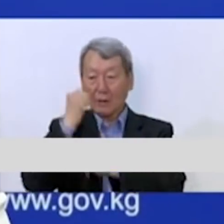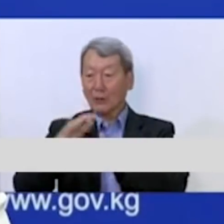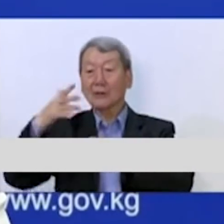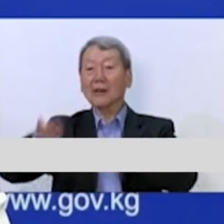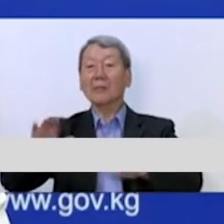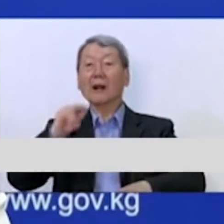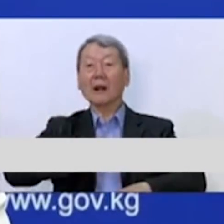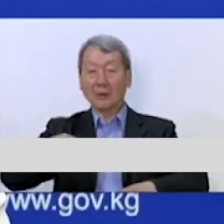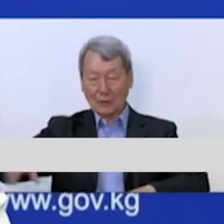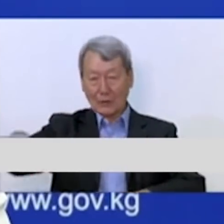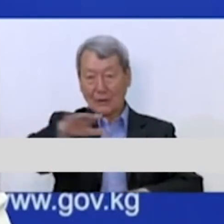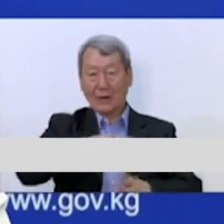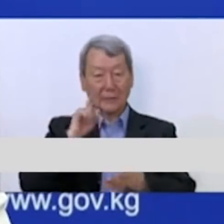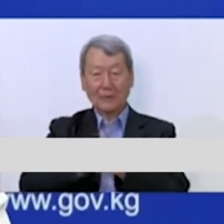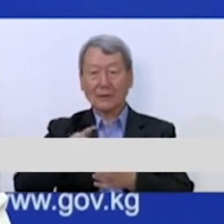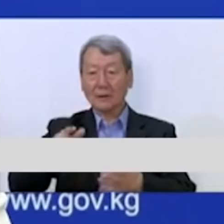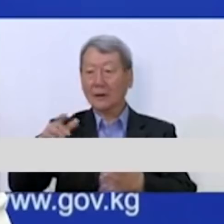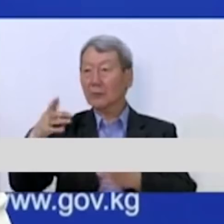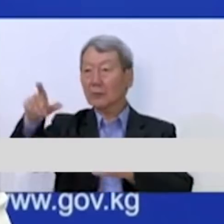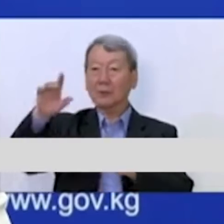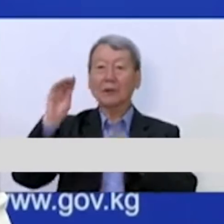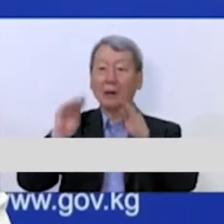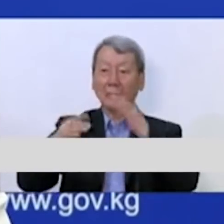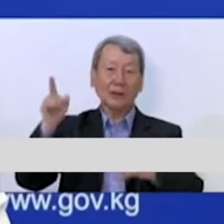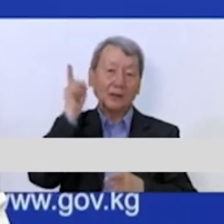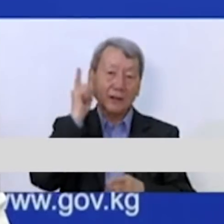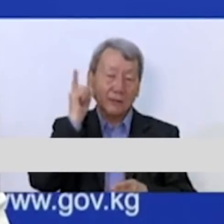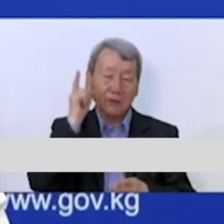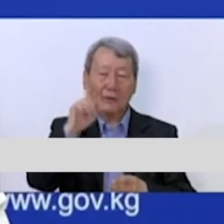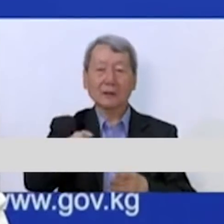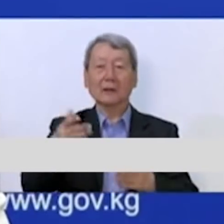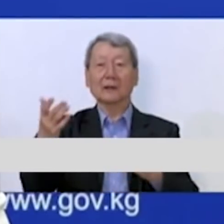мест, в том числе и оргтехники, телефонов,